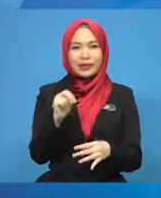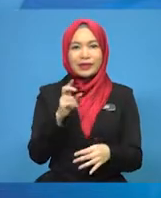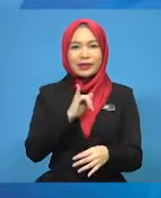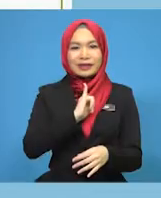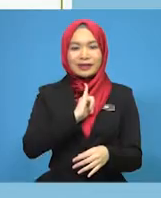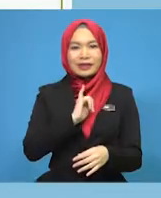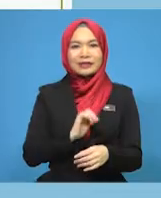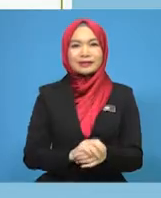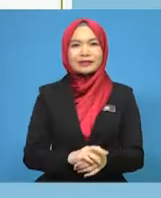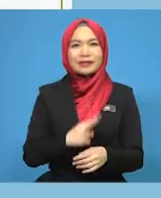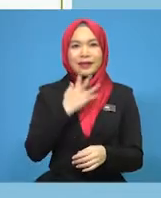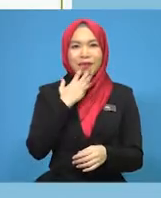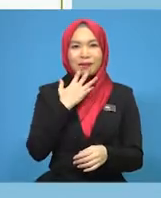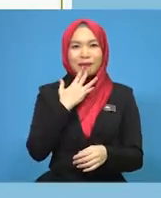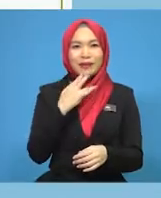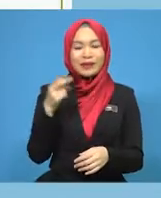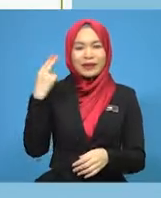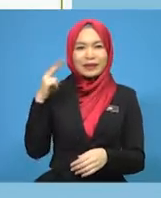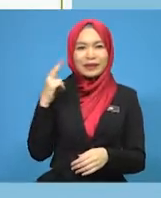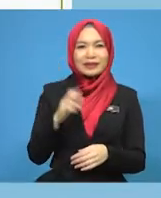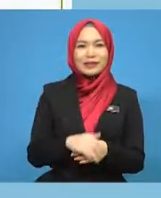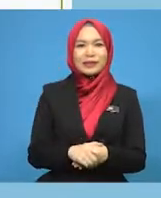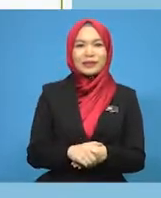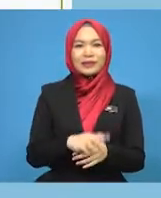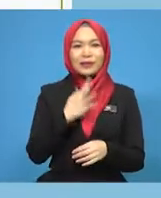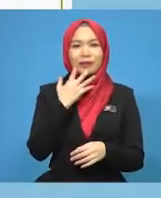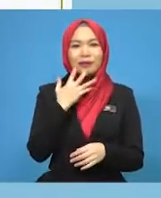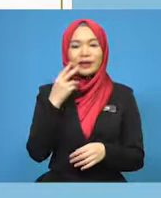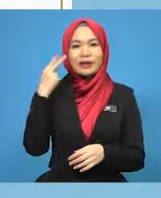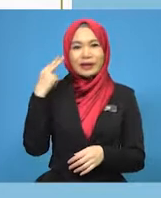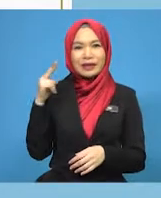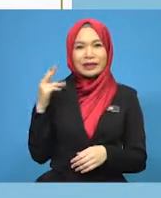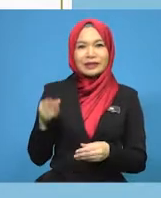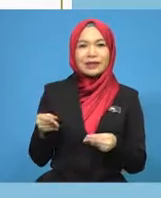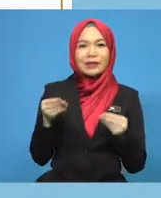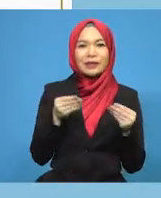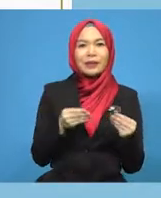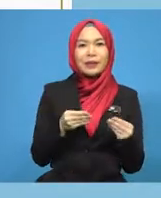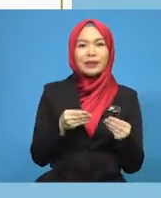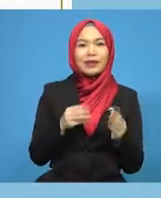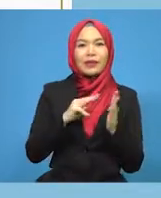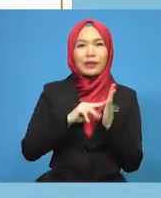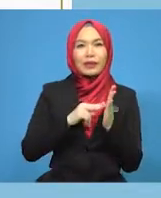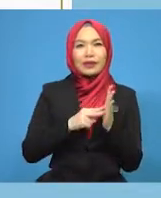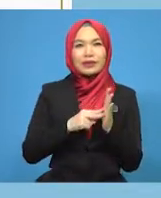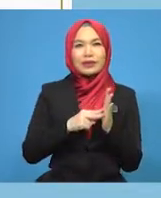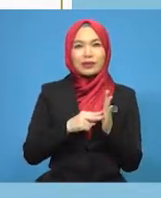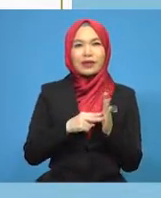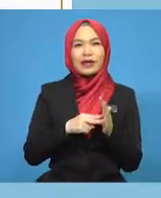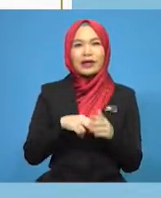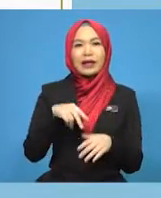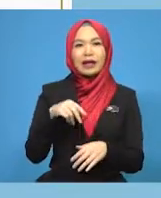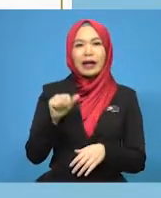warna hijau. Warna hijau membawa maksud warna identiti alam.